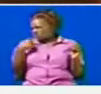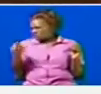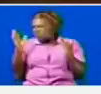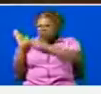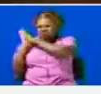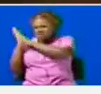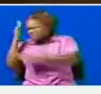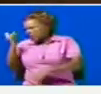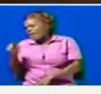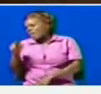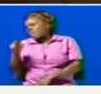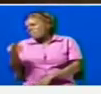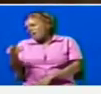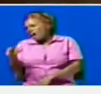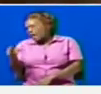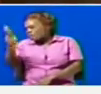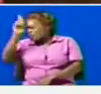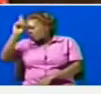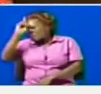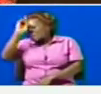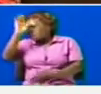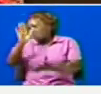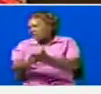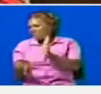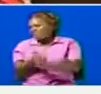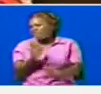ni Mungiki? Mazaa si maafisa wa polisi, hao ni.